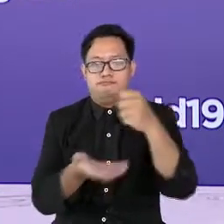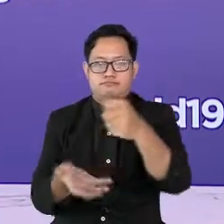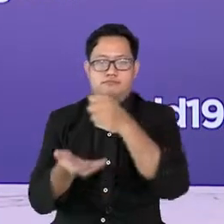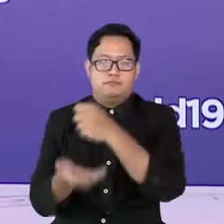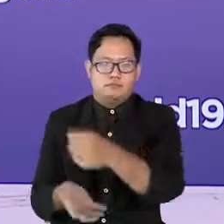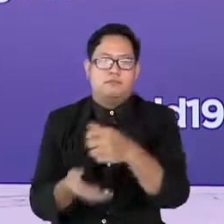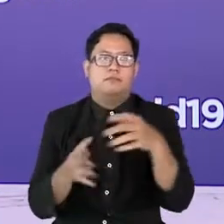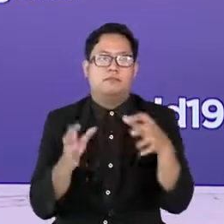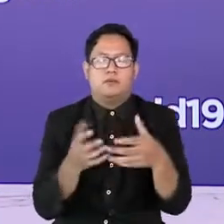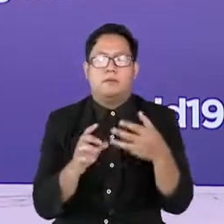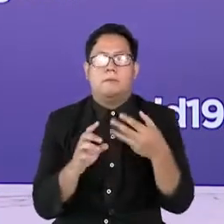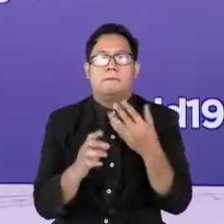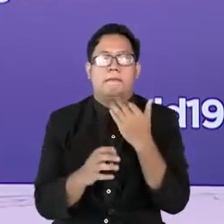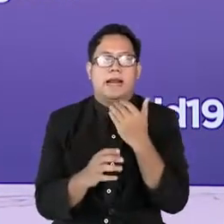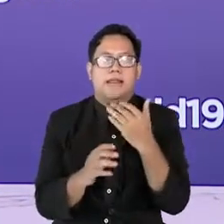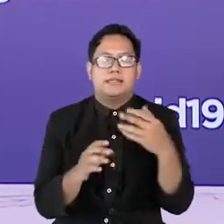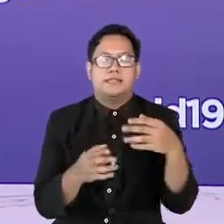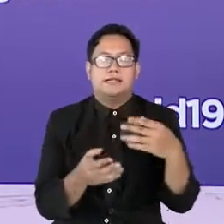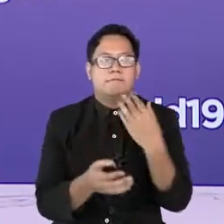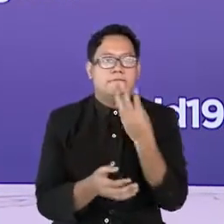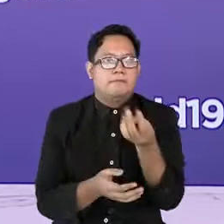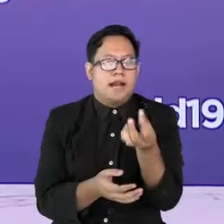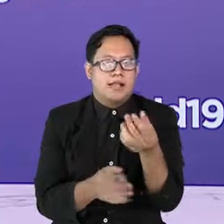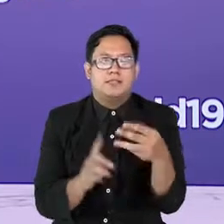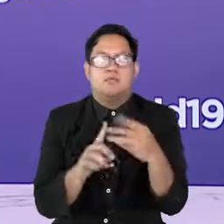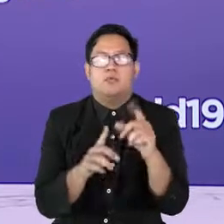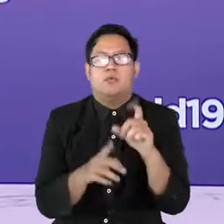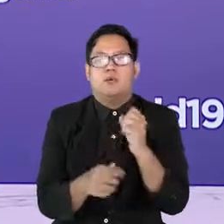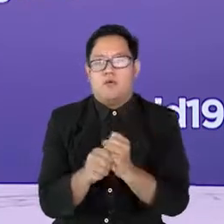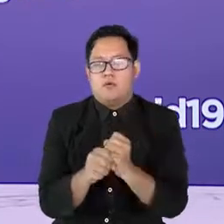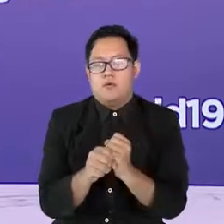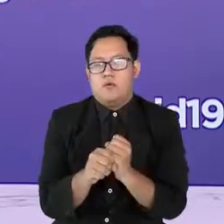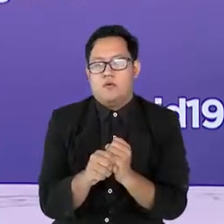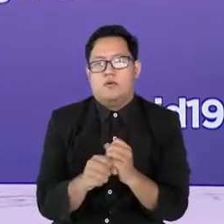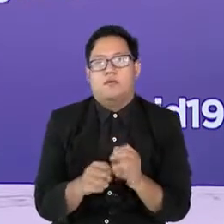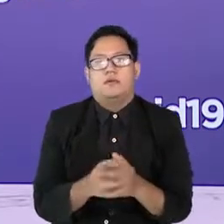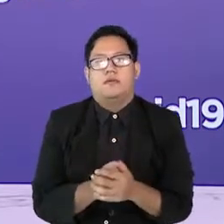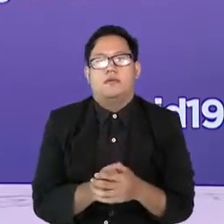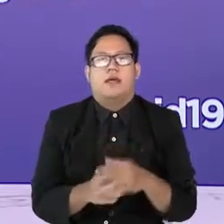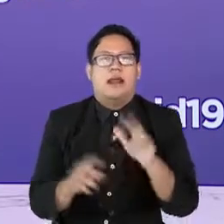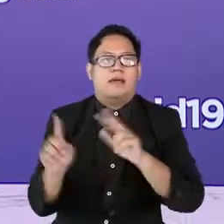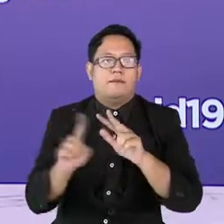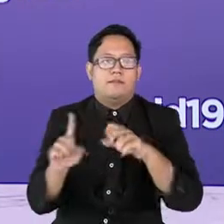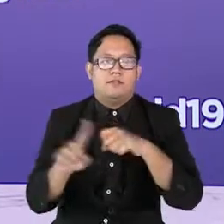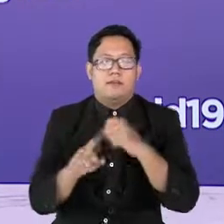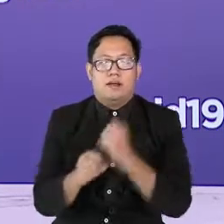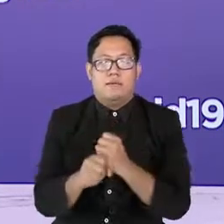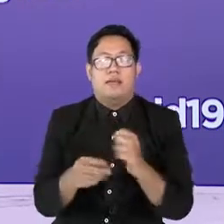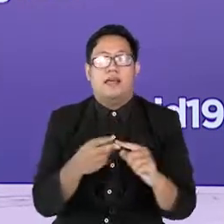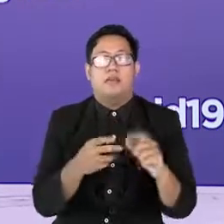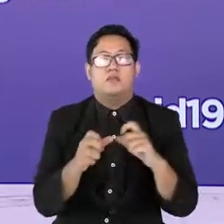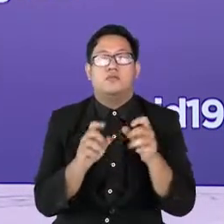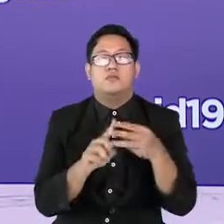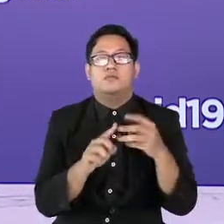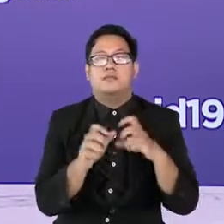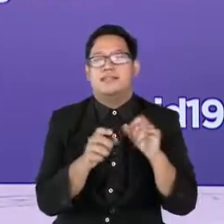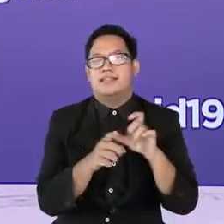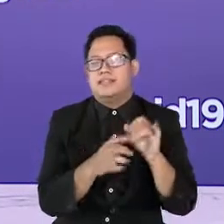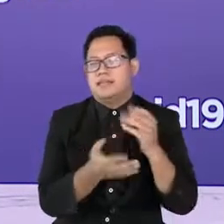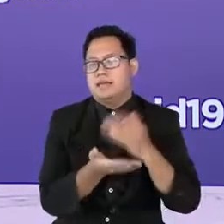10 kg per keluarga subsidi upah sebesar satu juta untuk bekerja